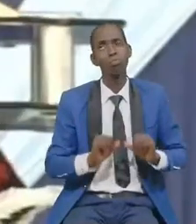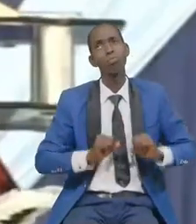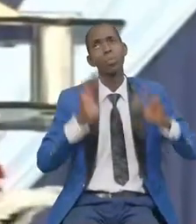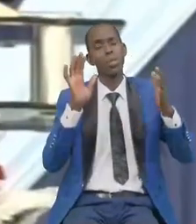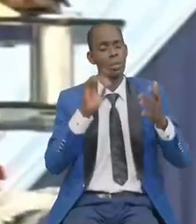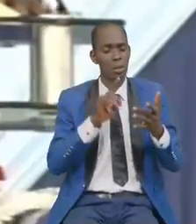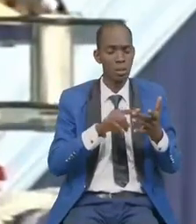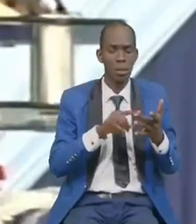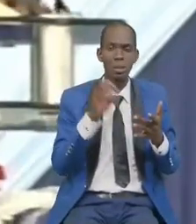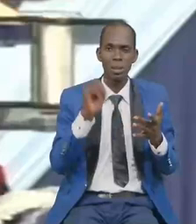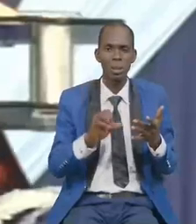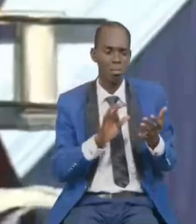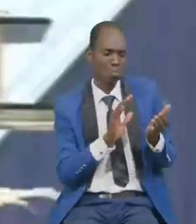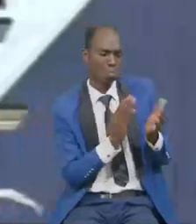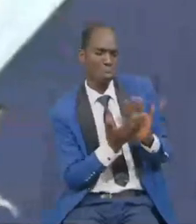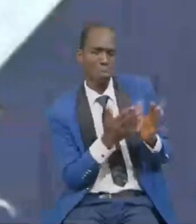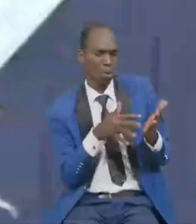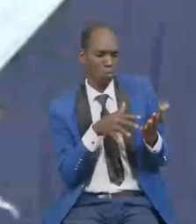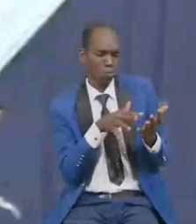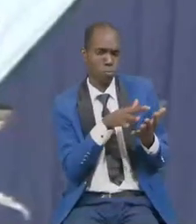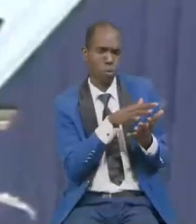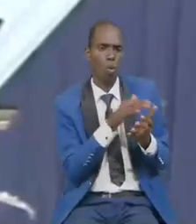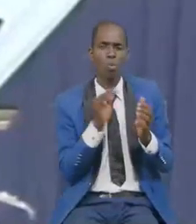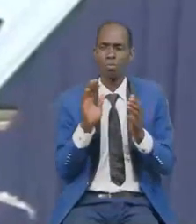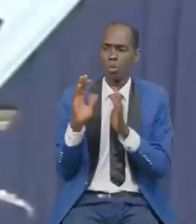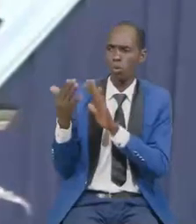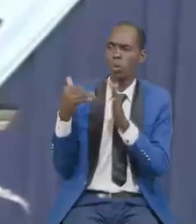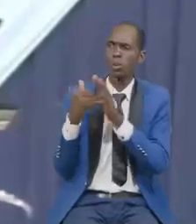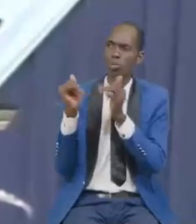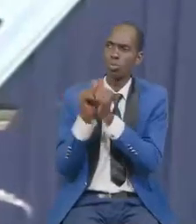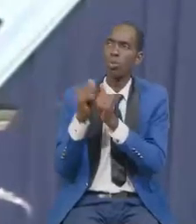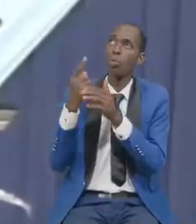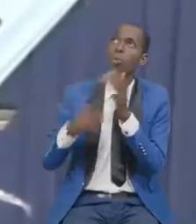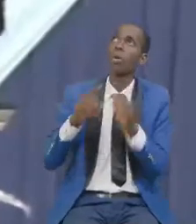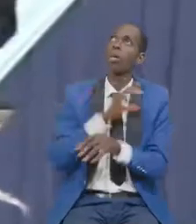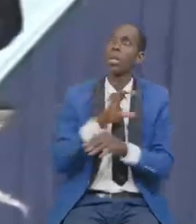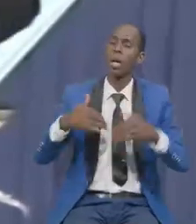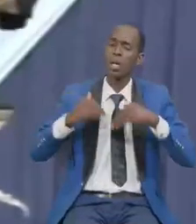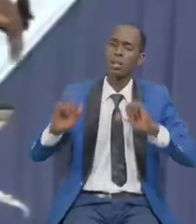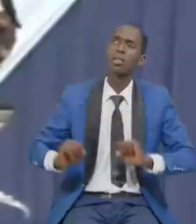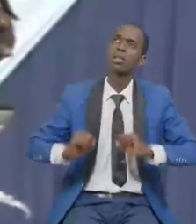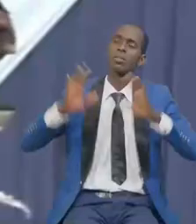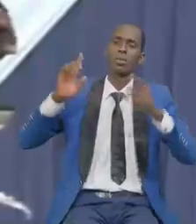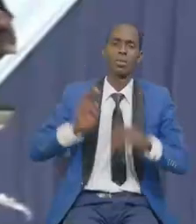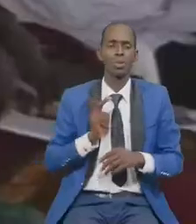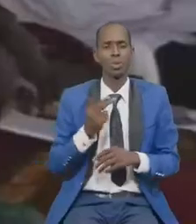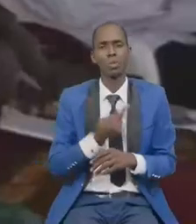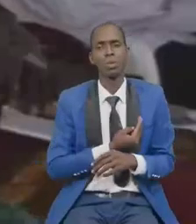cela à ce que Christ a abandonné. Et tu sauras que toutes ces choses ne sont